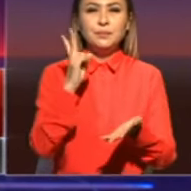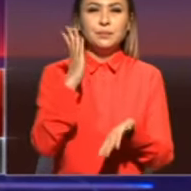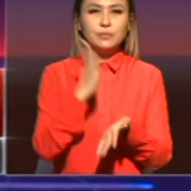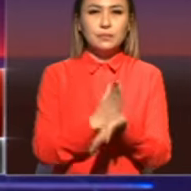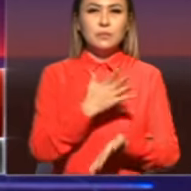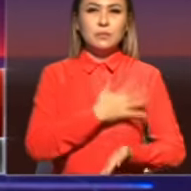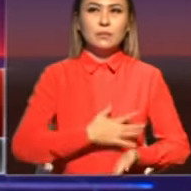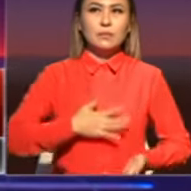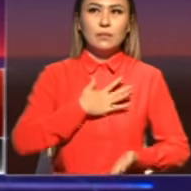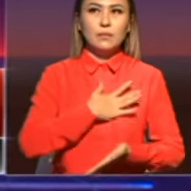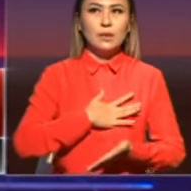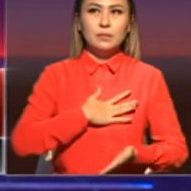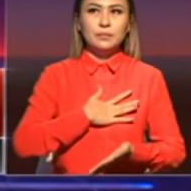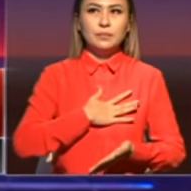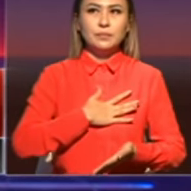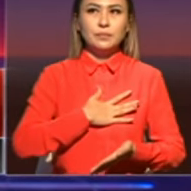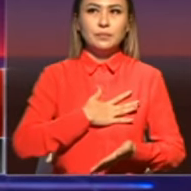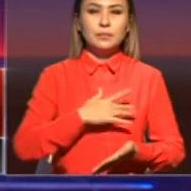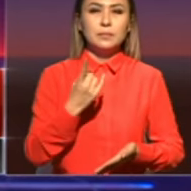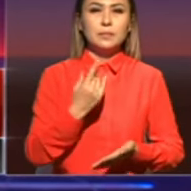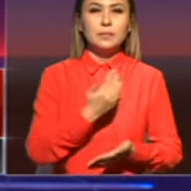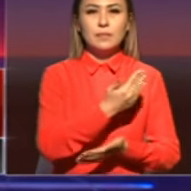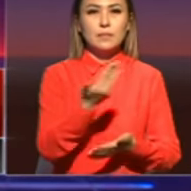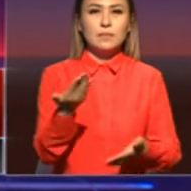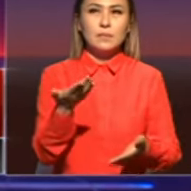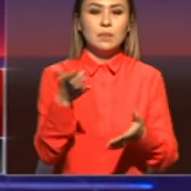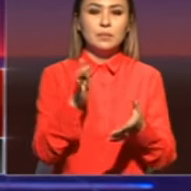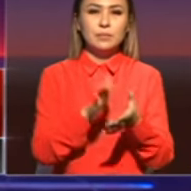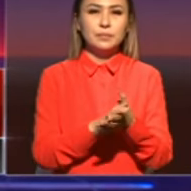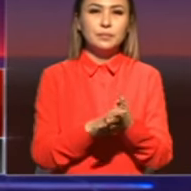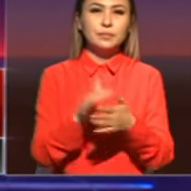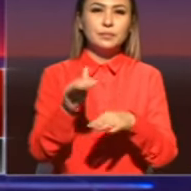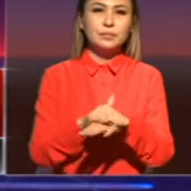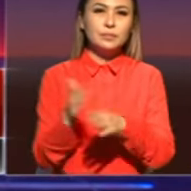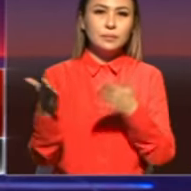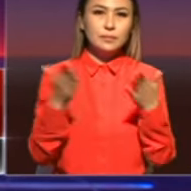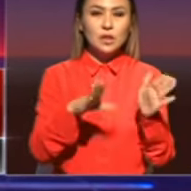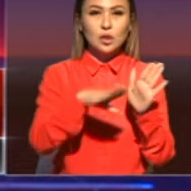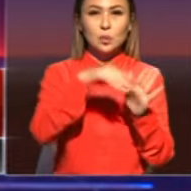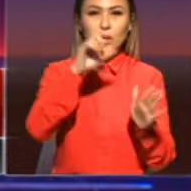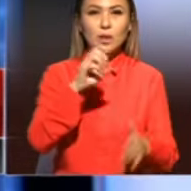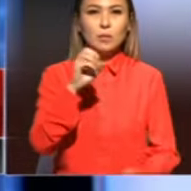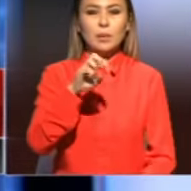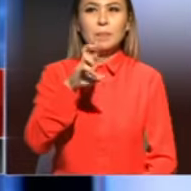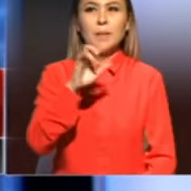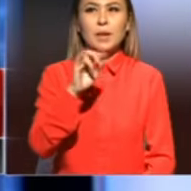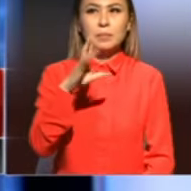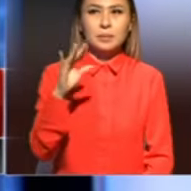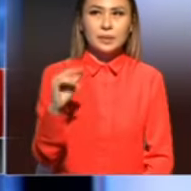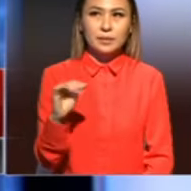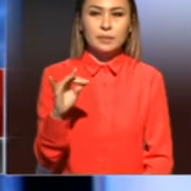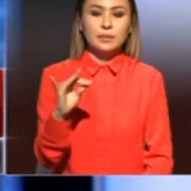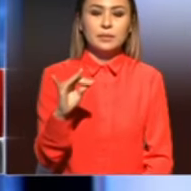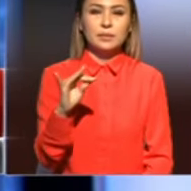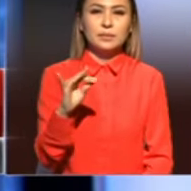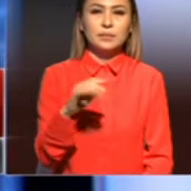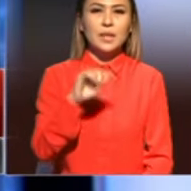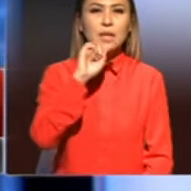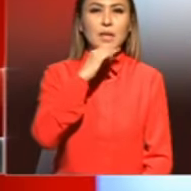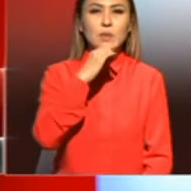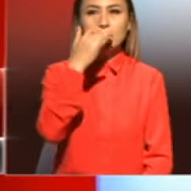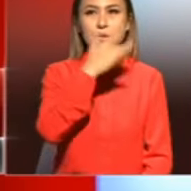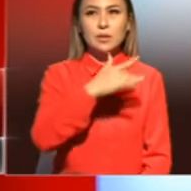азаматтарымыз да аз емес. Ал мен өздеріңізді таныстырып алайын. Қош келдіңіздер. Парламент мәжілісінің депутаты Ермұрат Бапи ағамыз, экономикалық